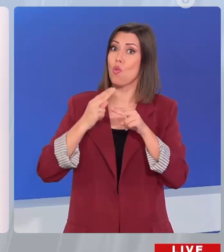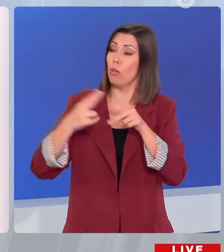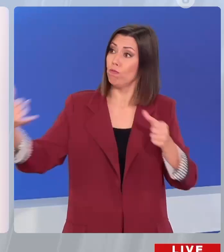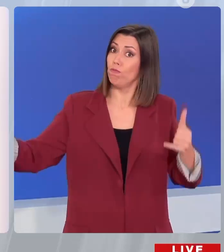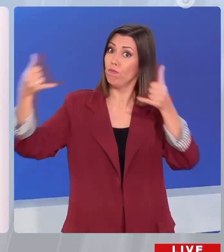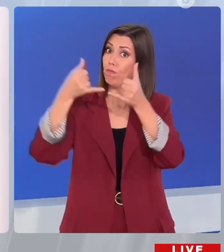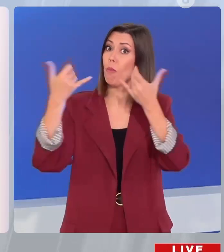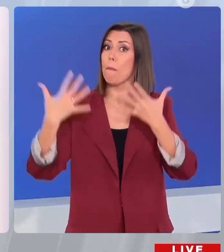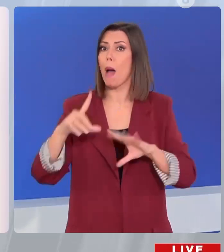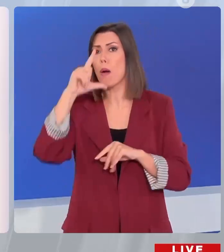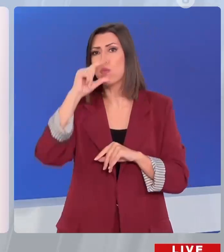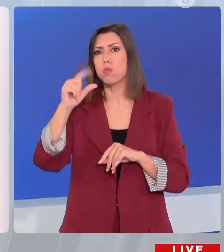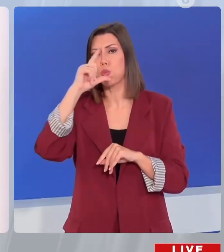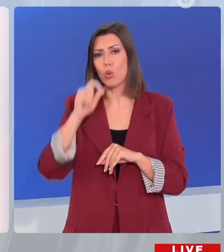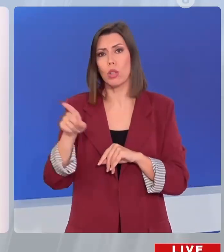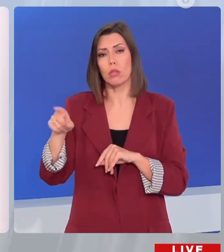Υπότιτλοι AUTHORWAVE